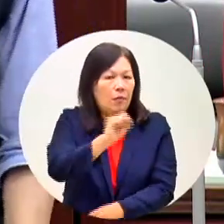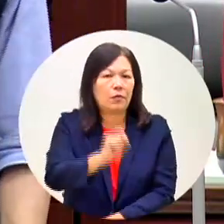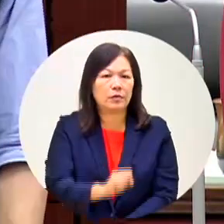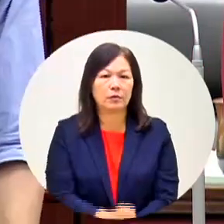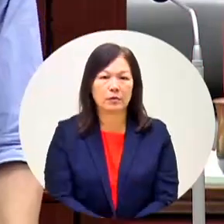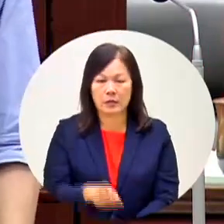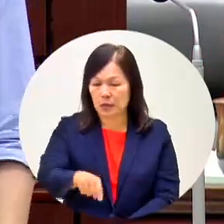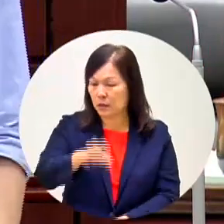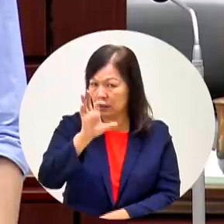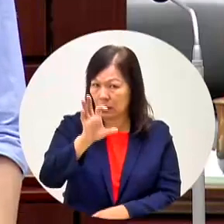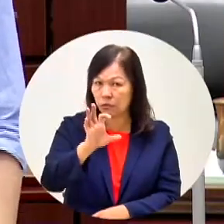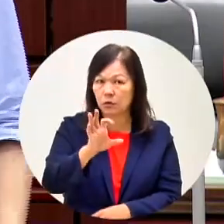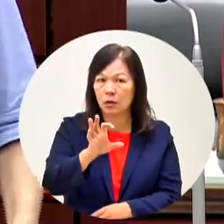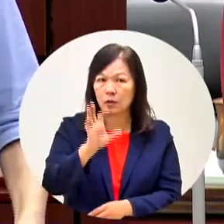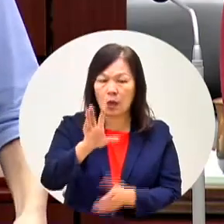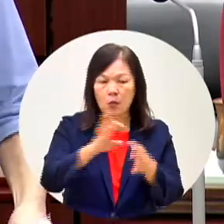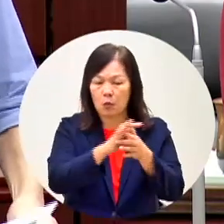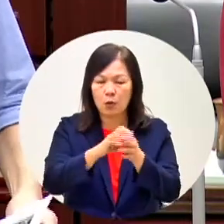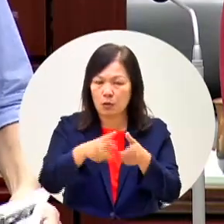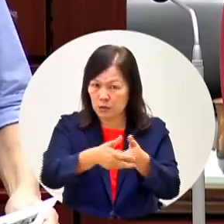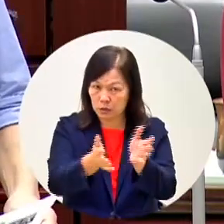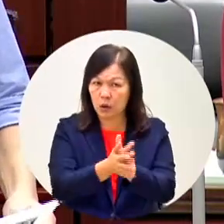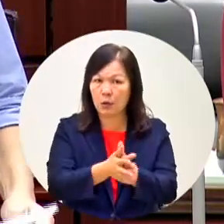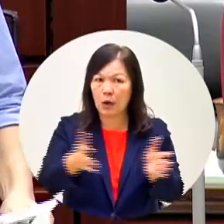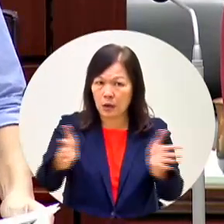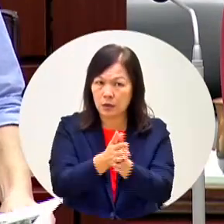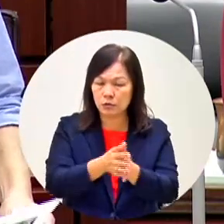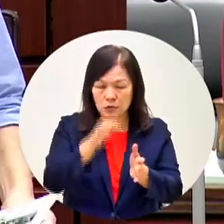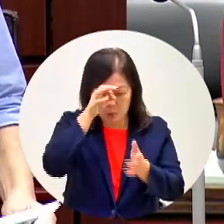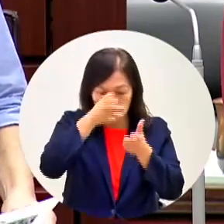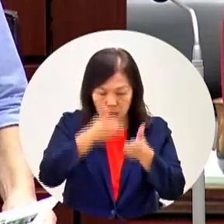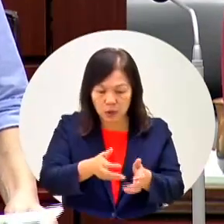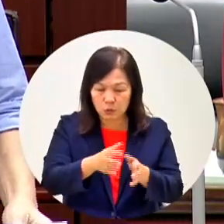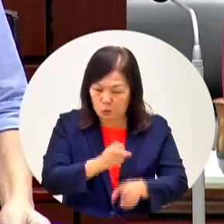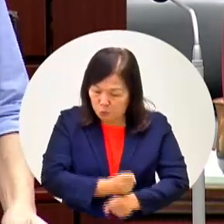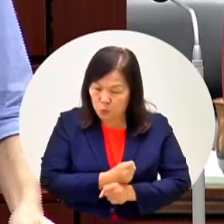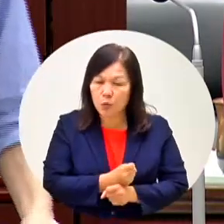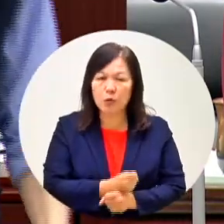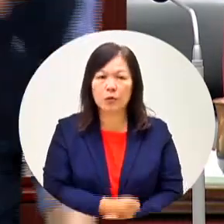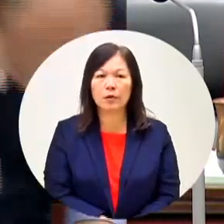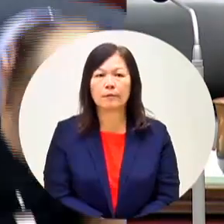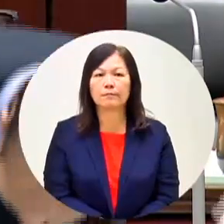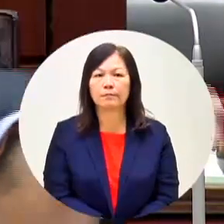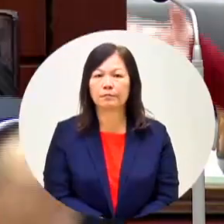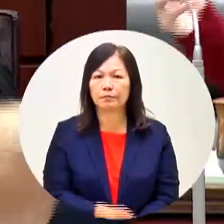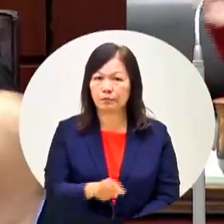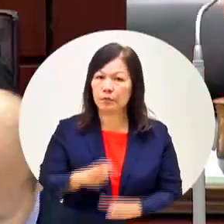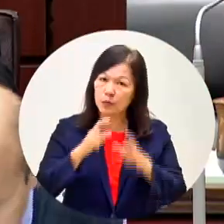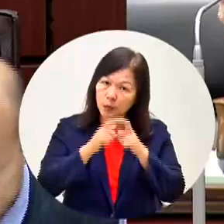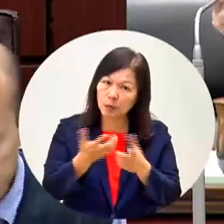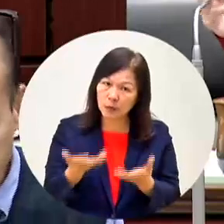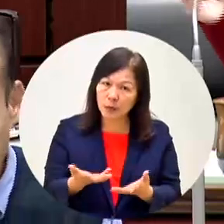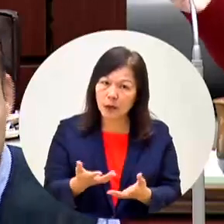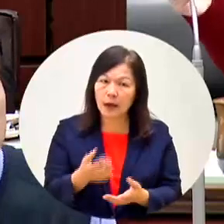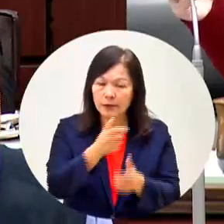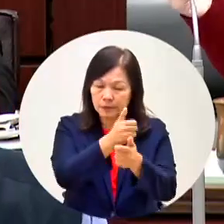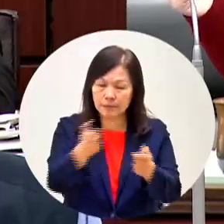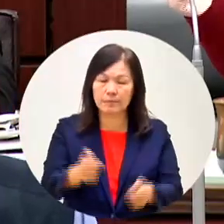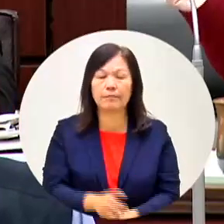位一并来重视跟注意。那以上答复陈美雅议员，非常感谢。